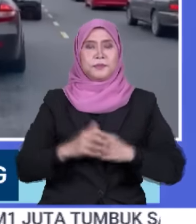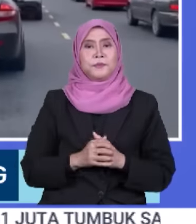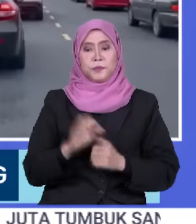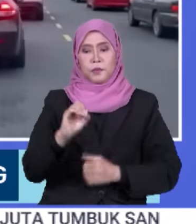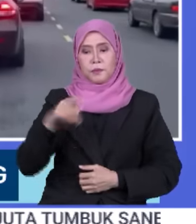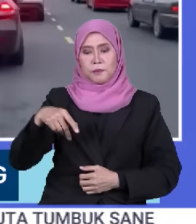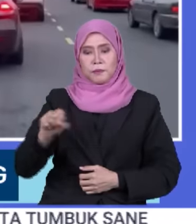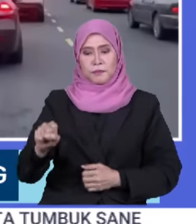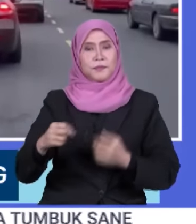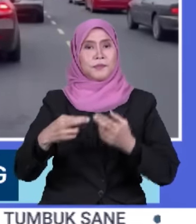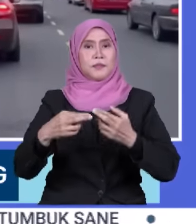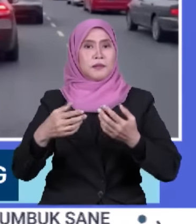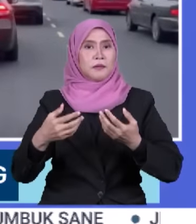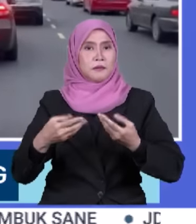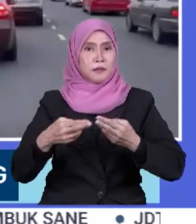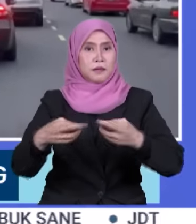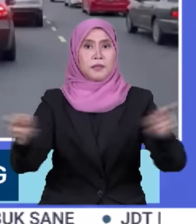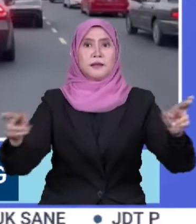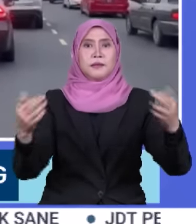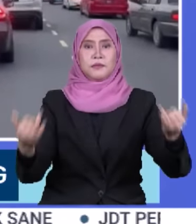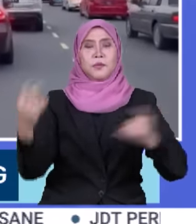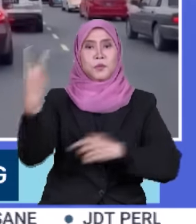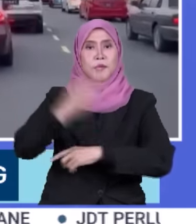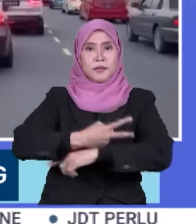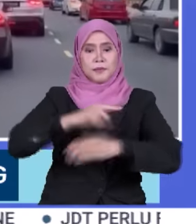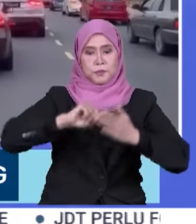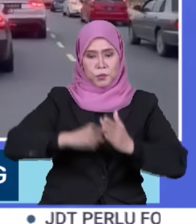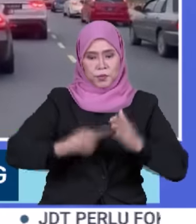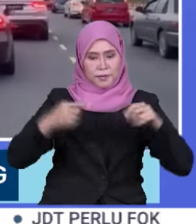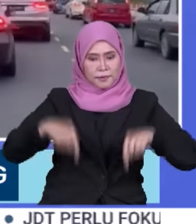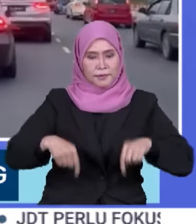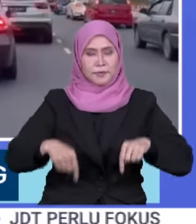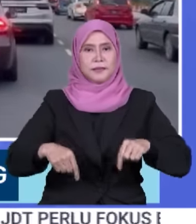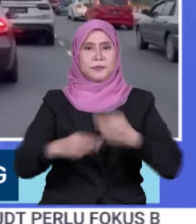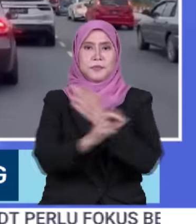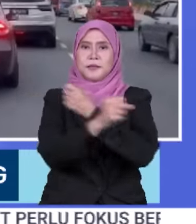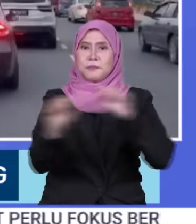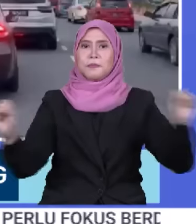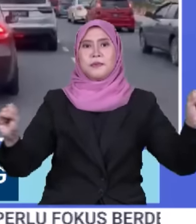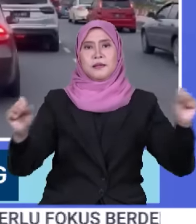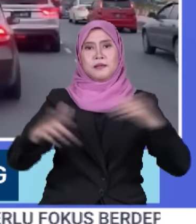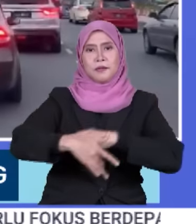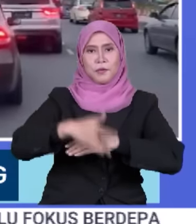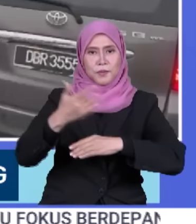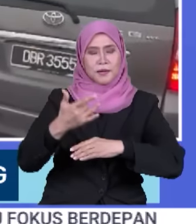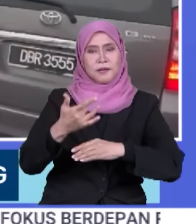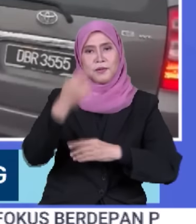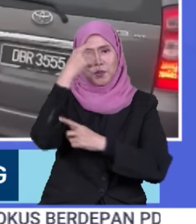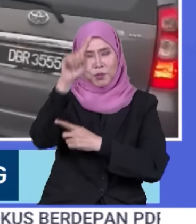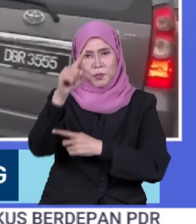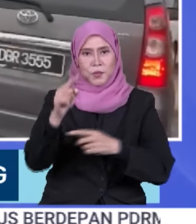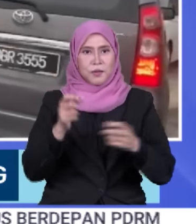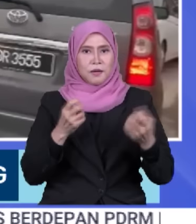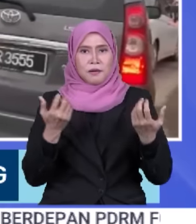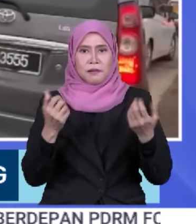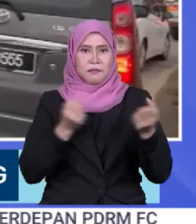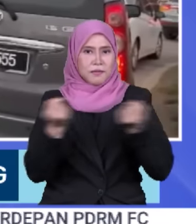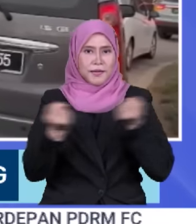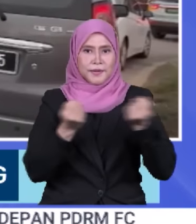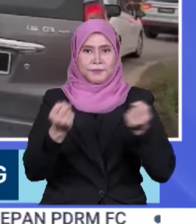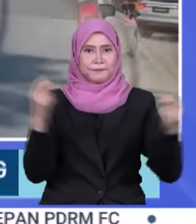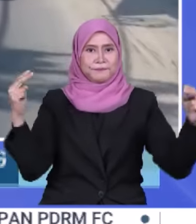Lancar diadakan terlebih dahulu selama 2 hari bermula hari ini sebagai persiapan awal mengenalpasti aliran trafik di Gua